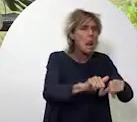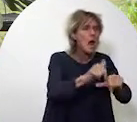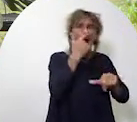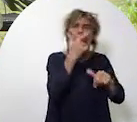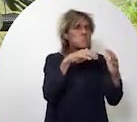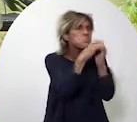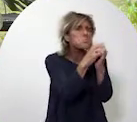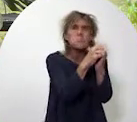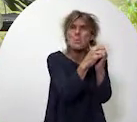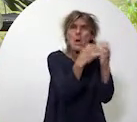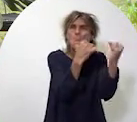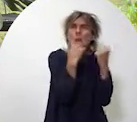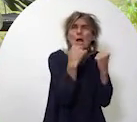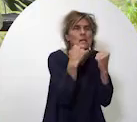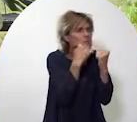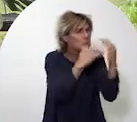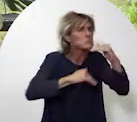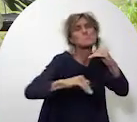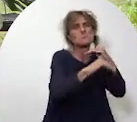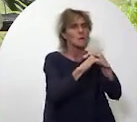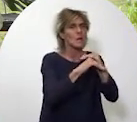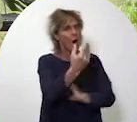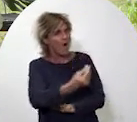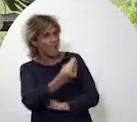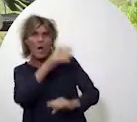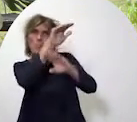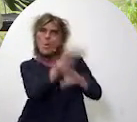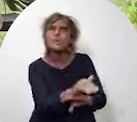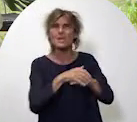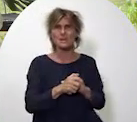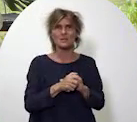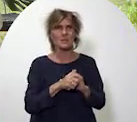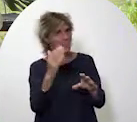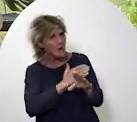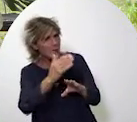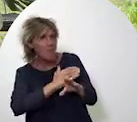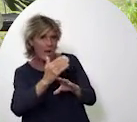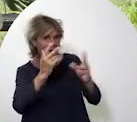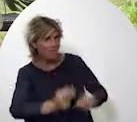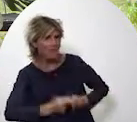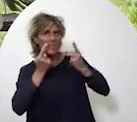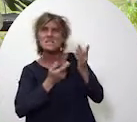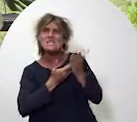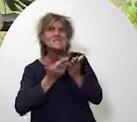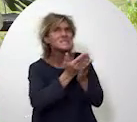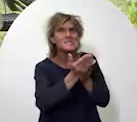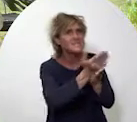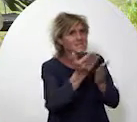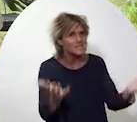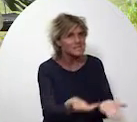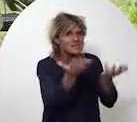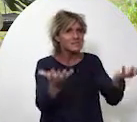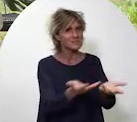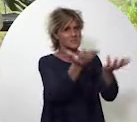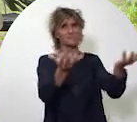société elle est le noyau à partir duquel nous devons protéger nos enfants les préparer à affronter toutes